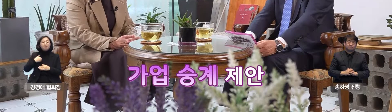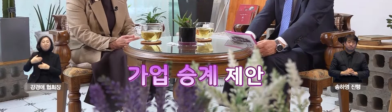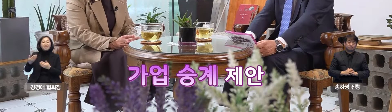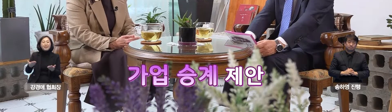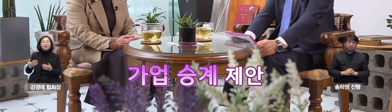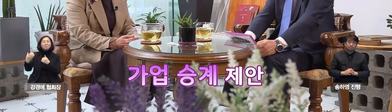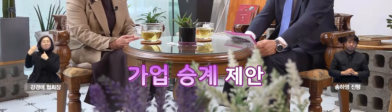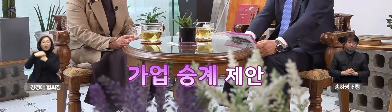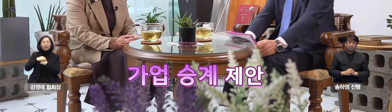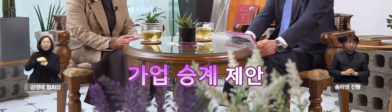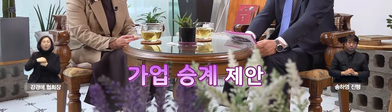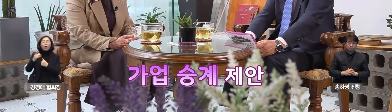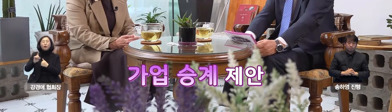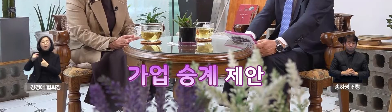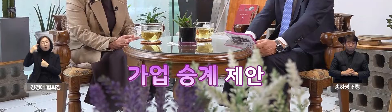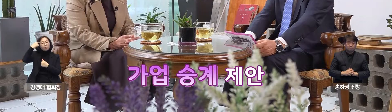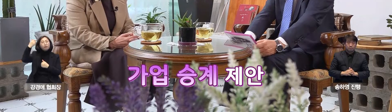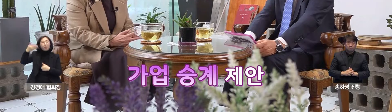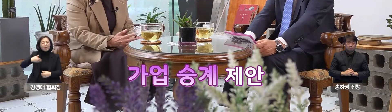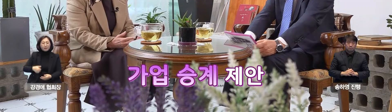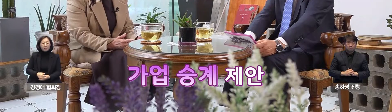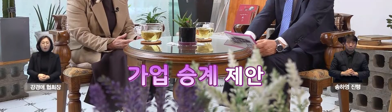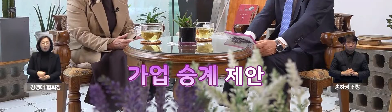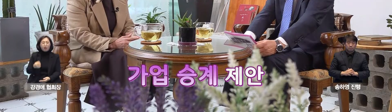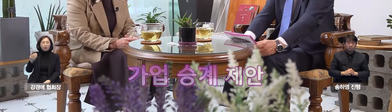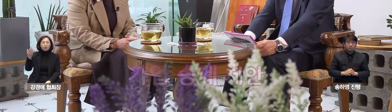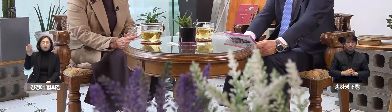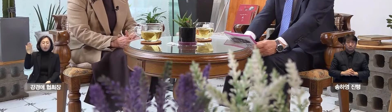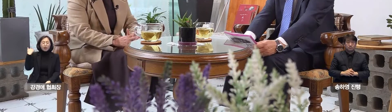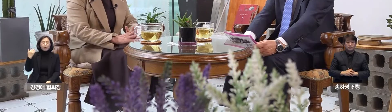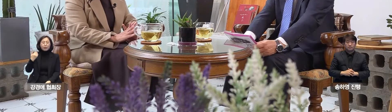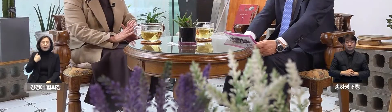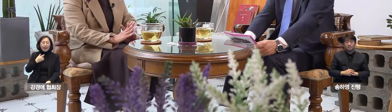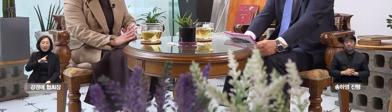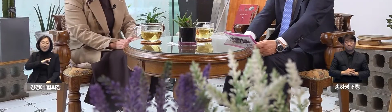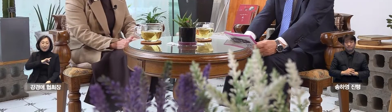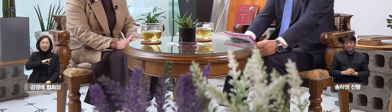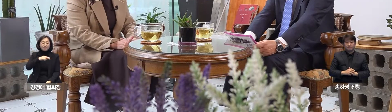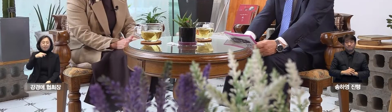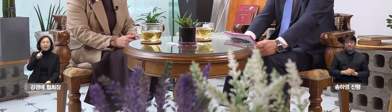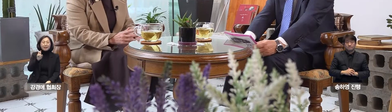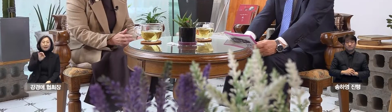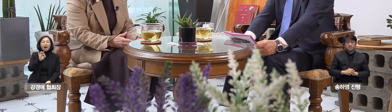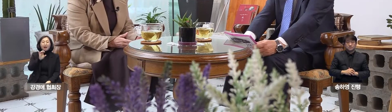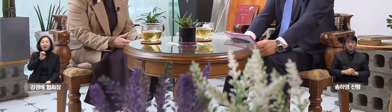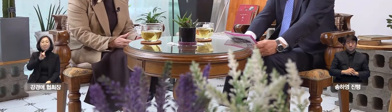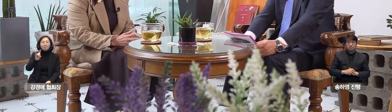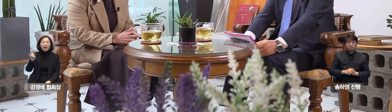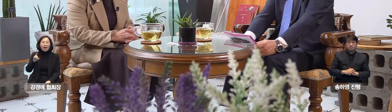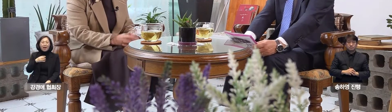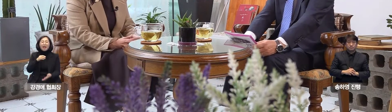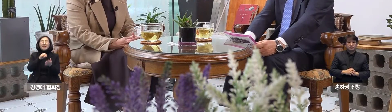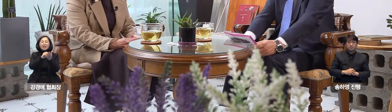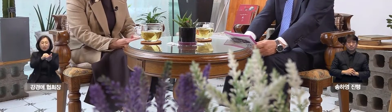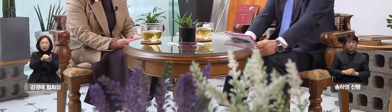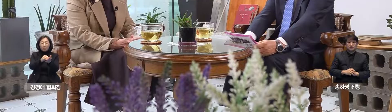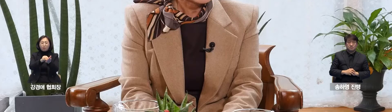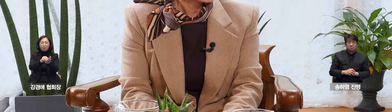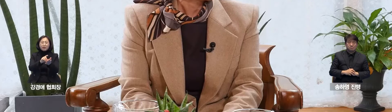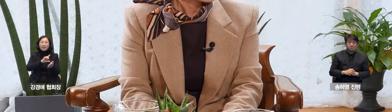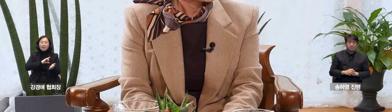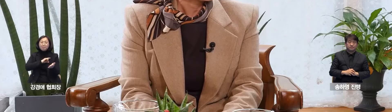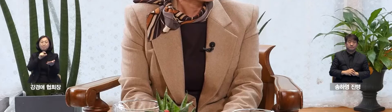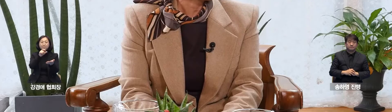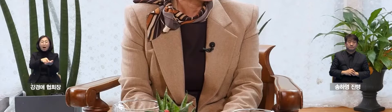이야기를 하더라고요. 그래서 그 전부터 사실은 상태 등록 같은 거를 네 앞으로 해볼까? 강경이 앞으로 해볼까? 이렇게 얘기를 했었어요.